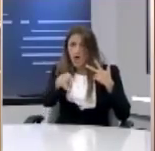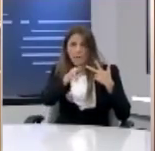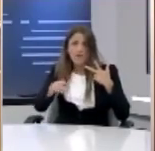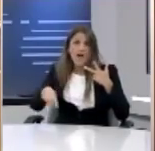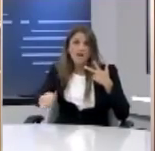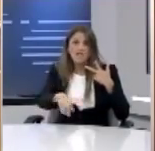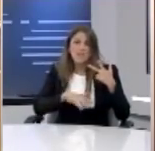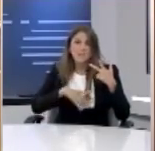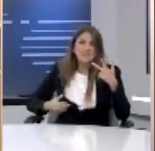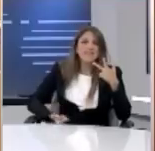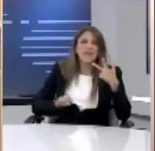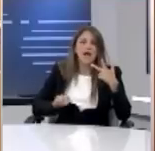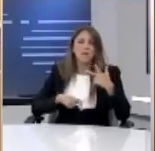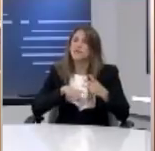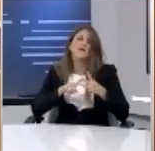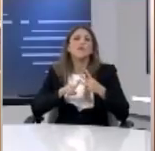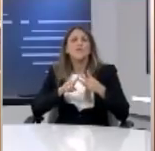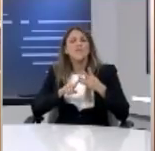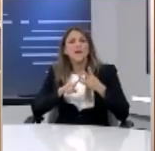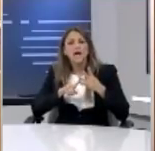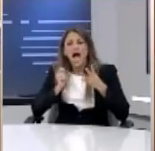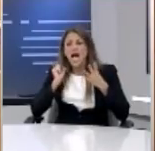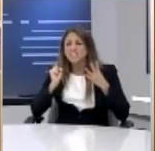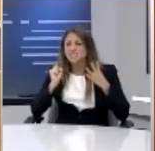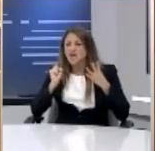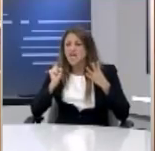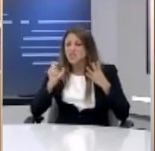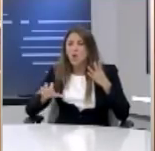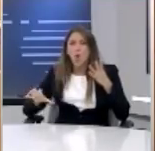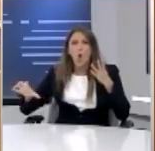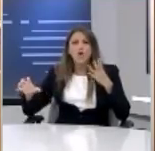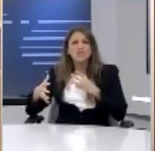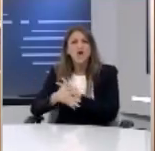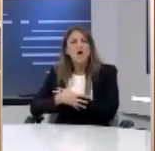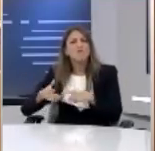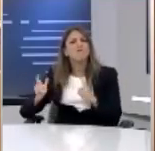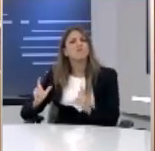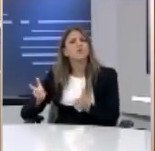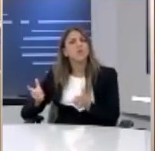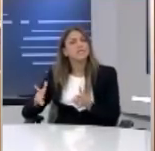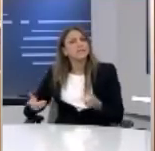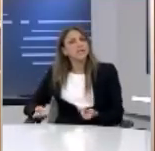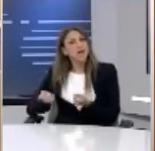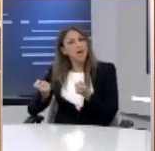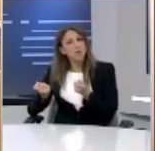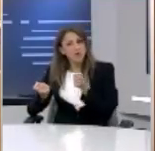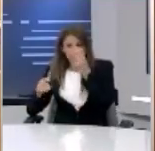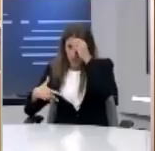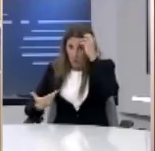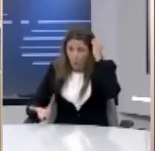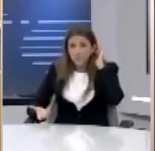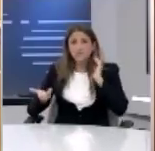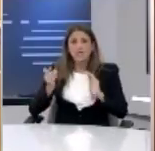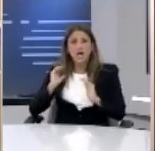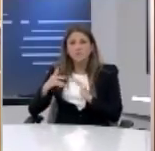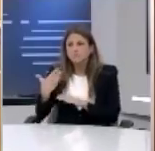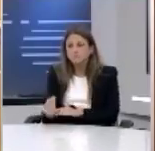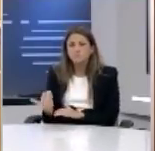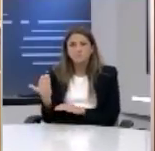ασφαλών τρίτων χωρών ως μέσο επιφανειακής αντιμετώπισης των αιτήσεων ασύλου χωρίς δίκαιη και